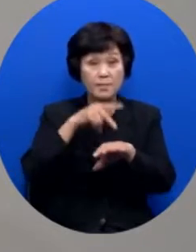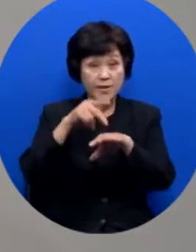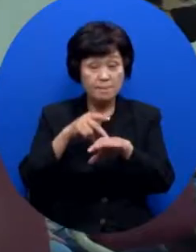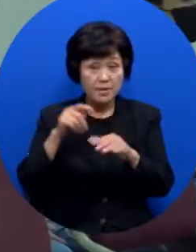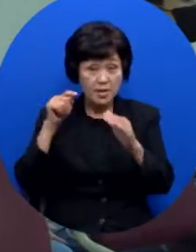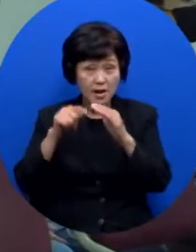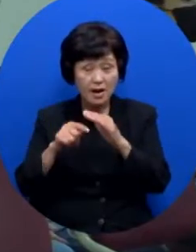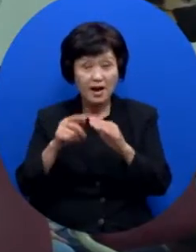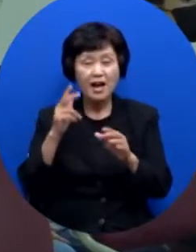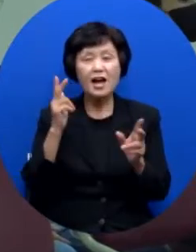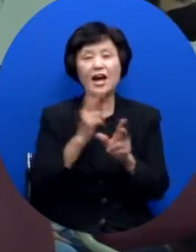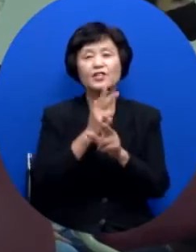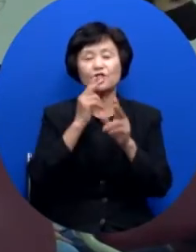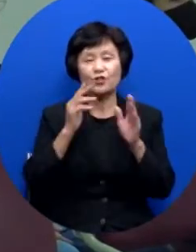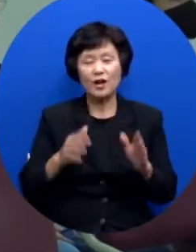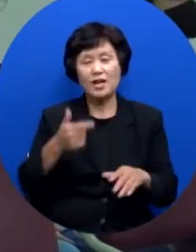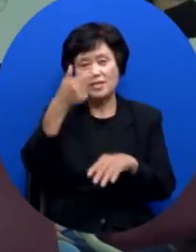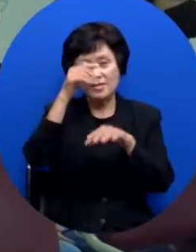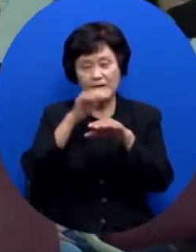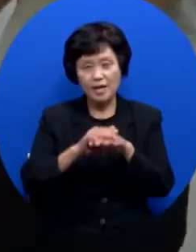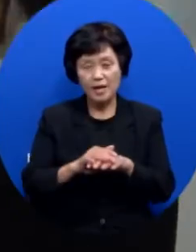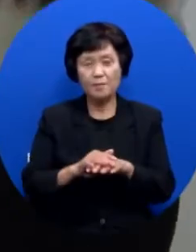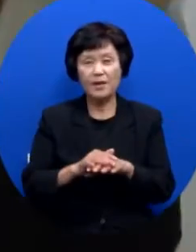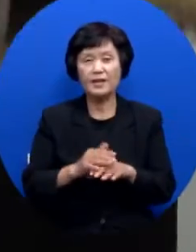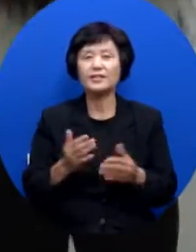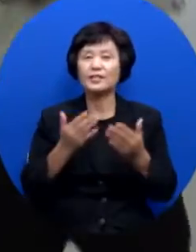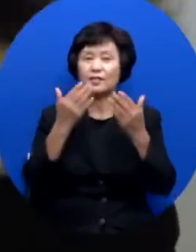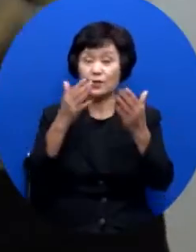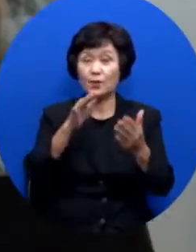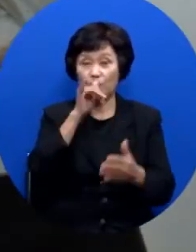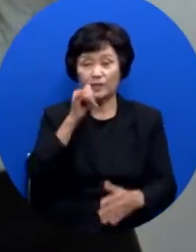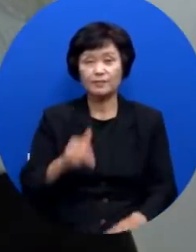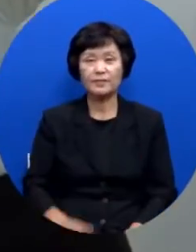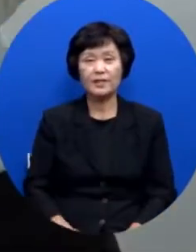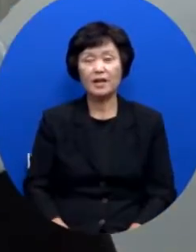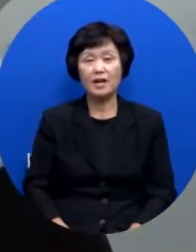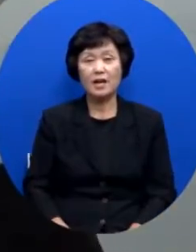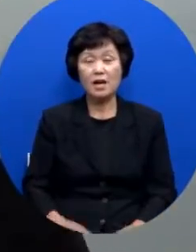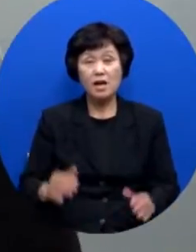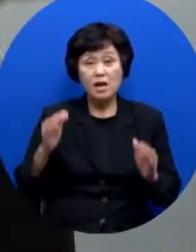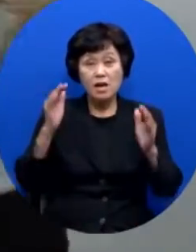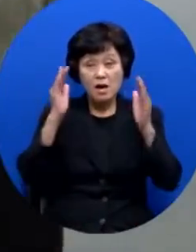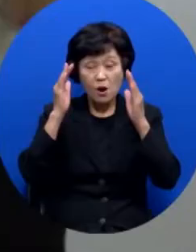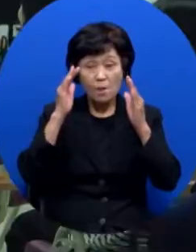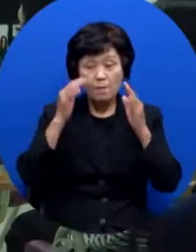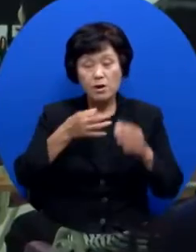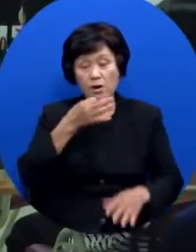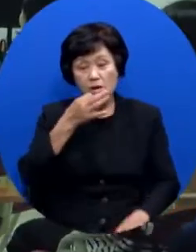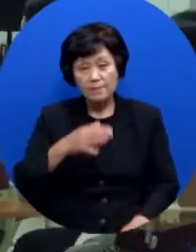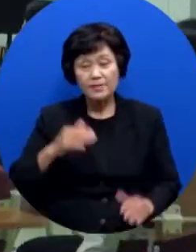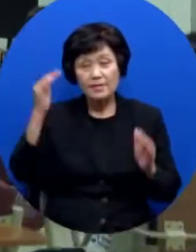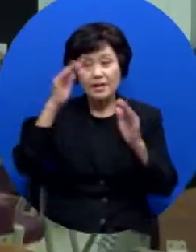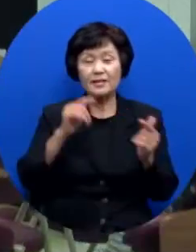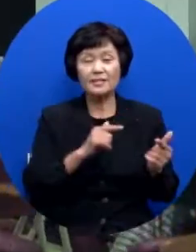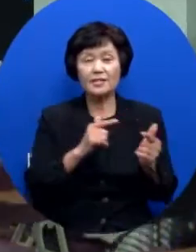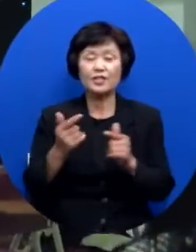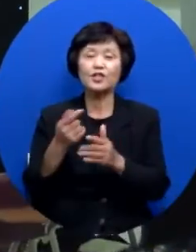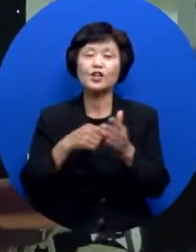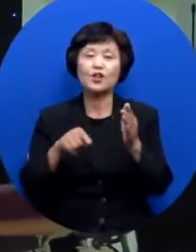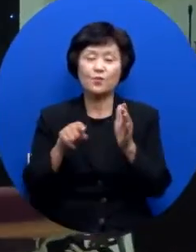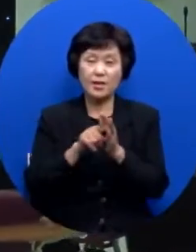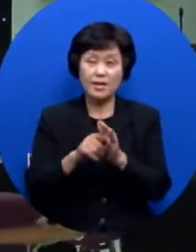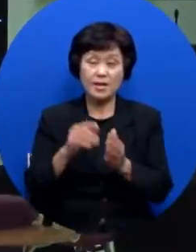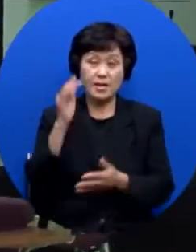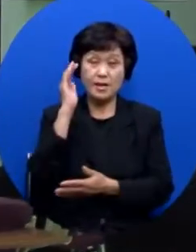주간의 예배를 섬기고 있습니다. 코로나 팬데믹 가운데 유학 생활로 지쳐있는 학생들에게 말씀과 간증 그리고 찬양으로